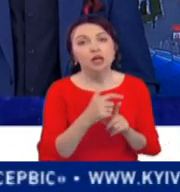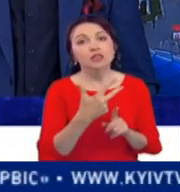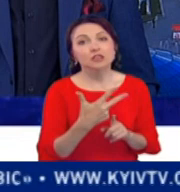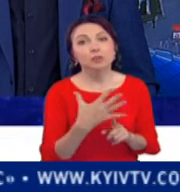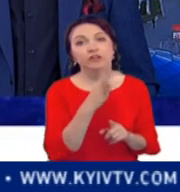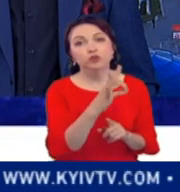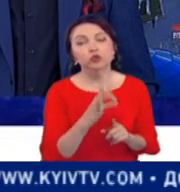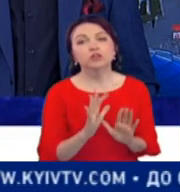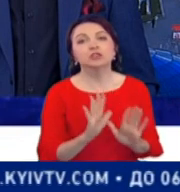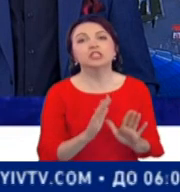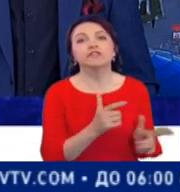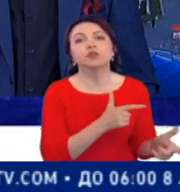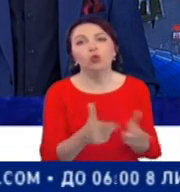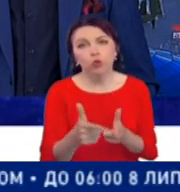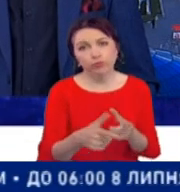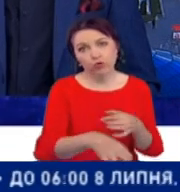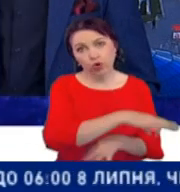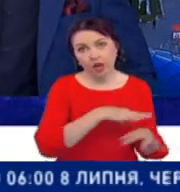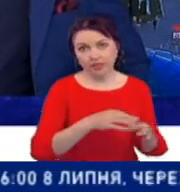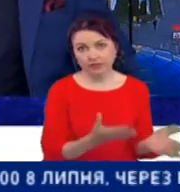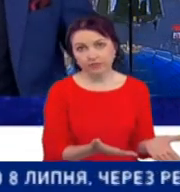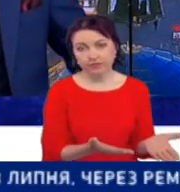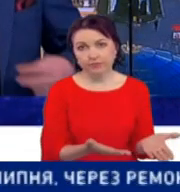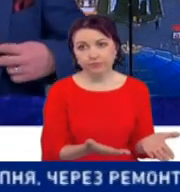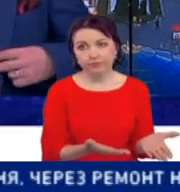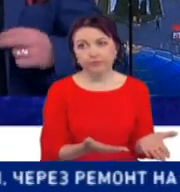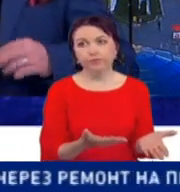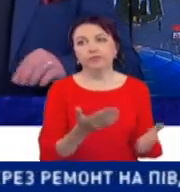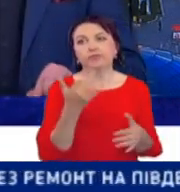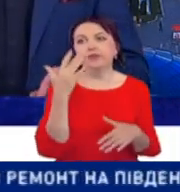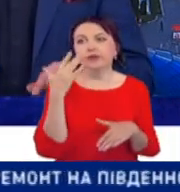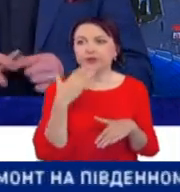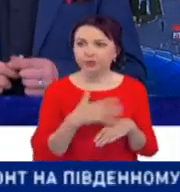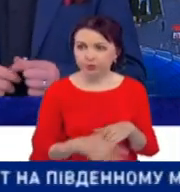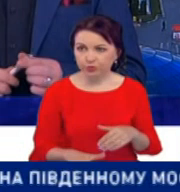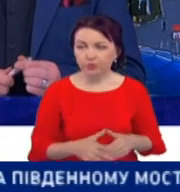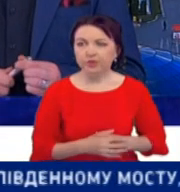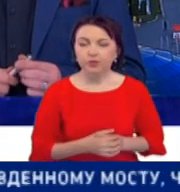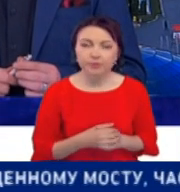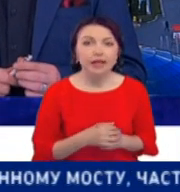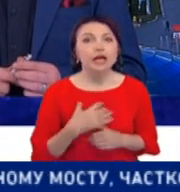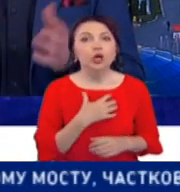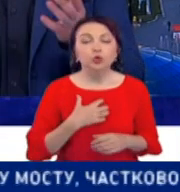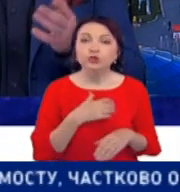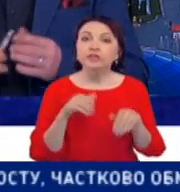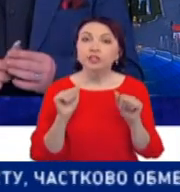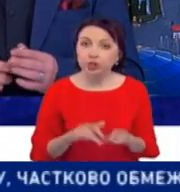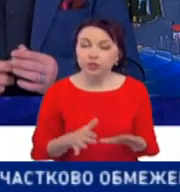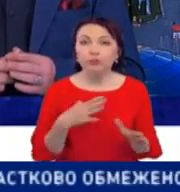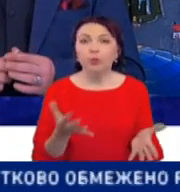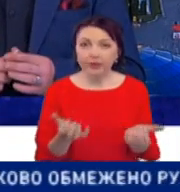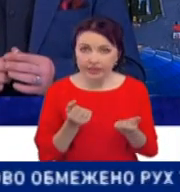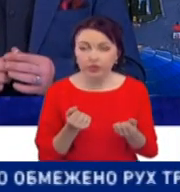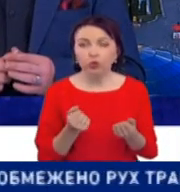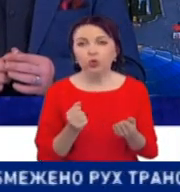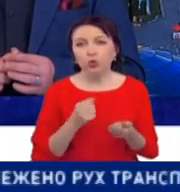тільки готовність самих проєктів. Зрозуміло, вони, так. Ключове рішення, що було прийнято, ми знаємо, що була